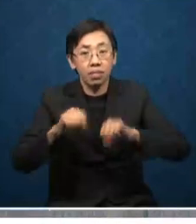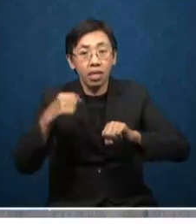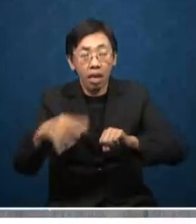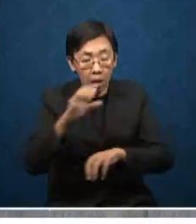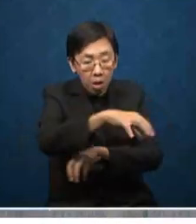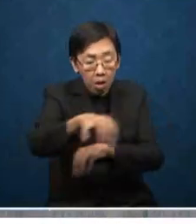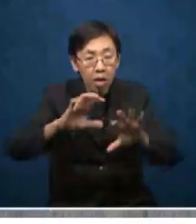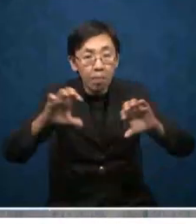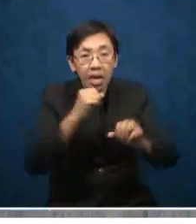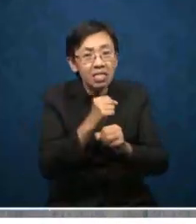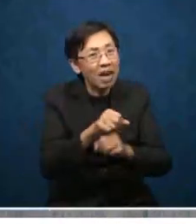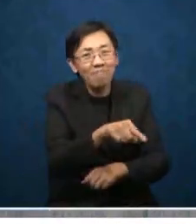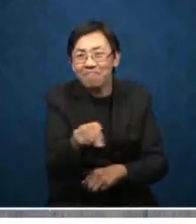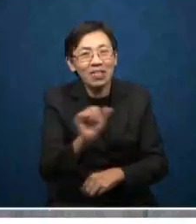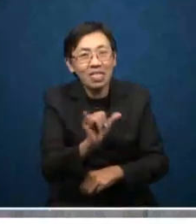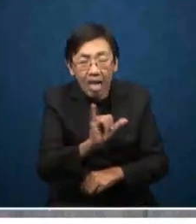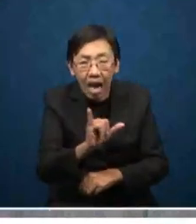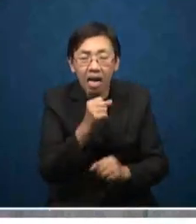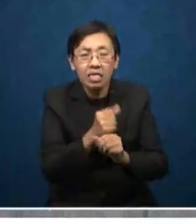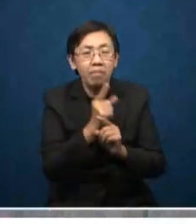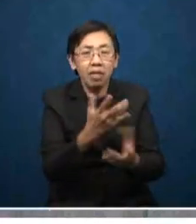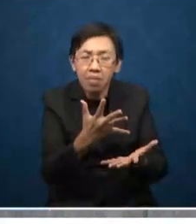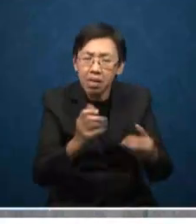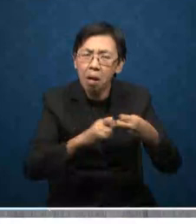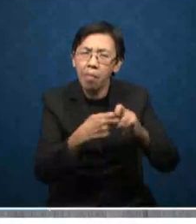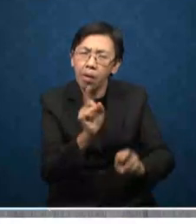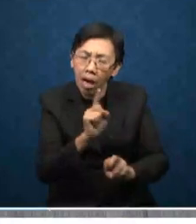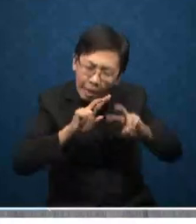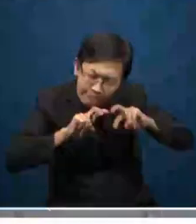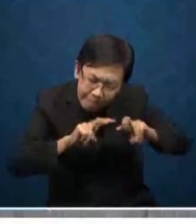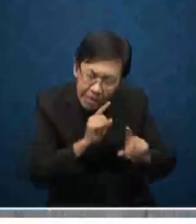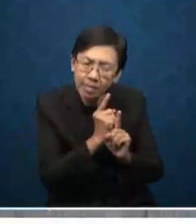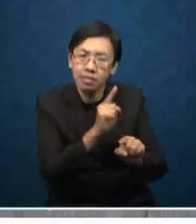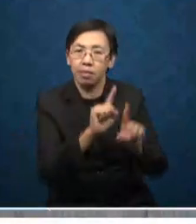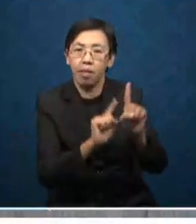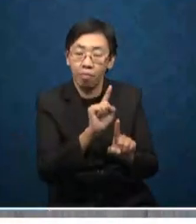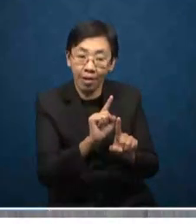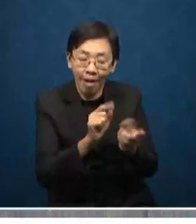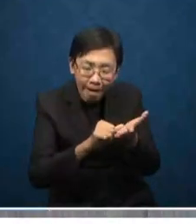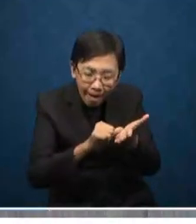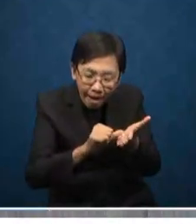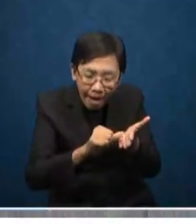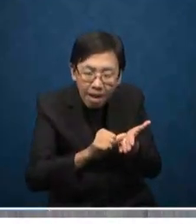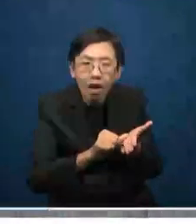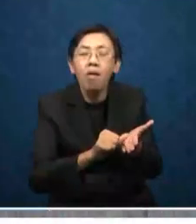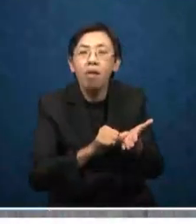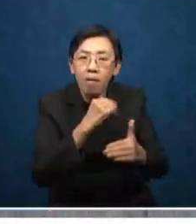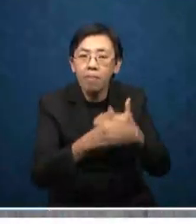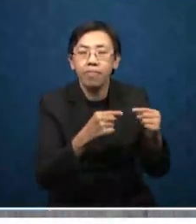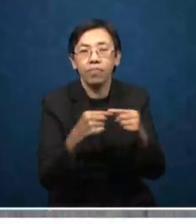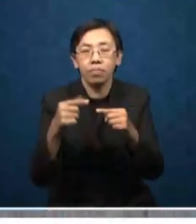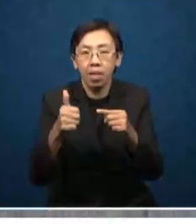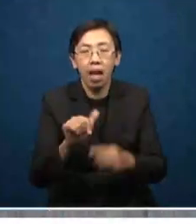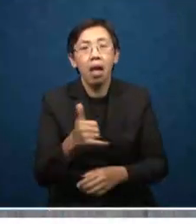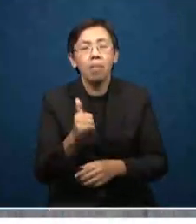งานยังปฏิบัติไม่มากเพียงพอหรือไม่ปฏิบัติเลยหรือยังมีปัญหาอะไรเราจะได้ผลักดันเรื่องนี้ต่อไปได้ผลข้างหน้า